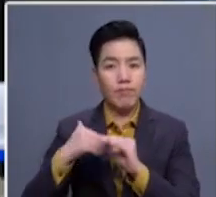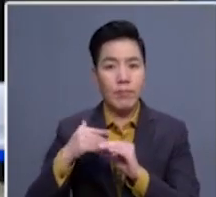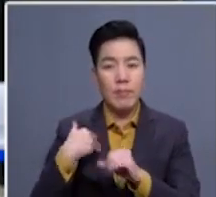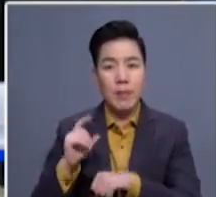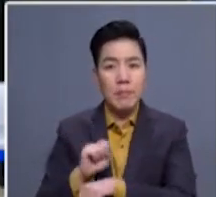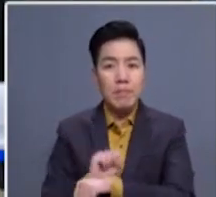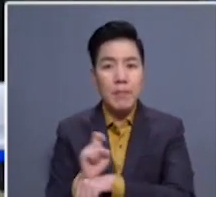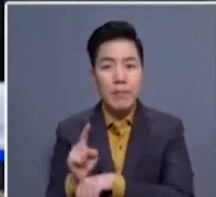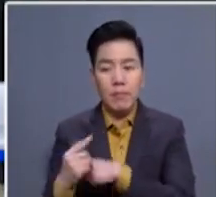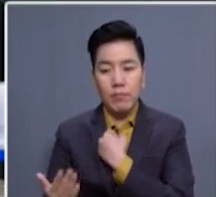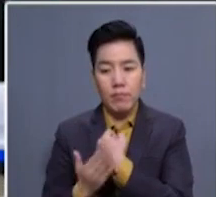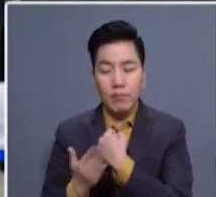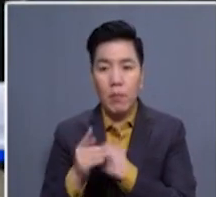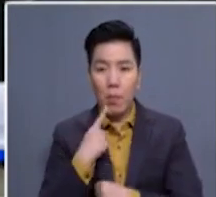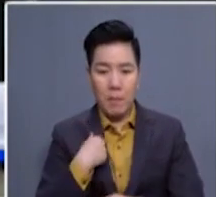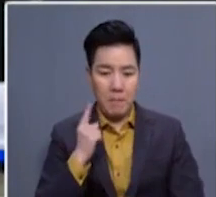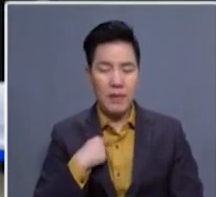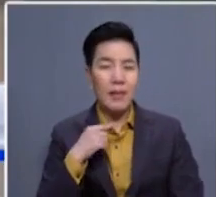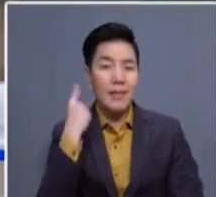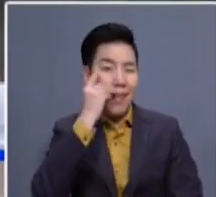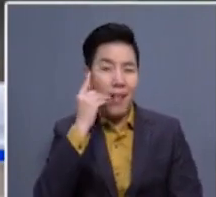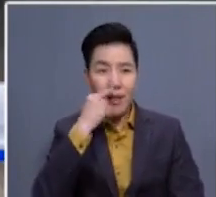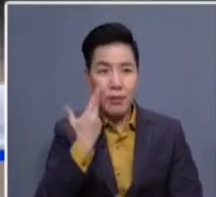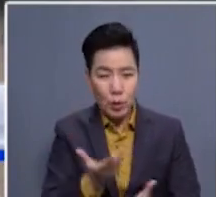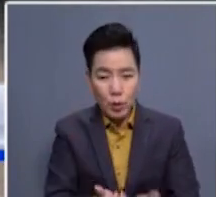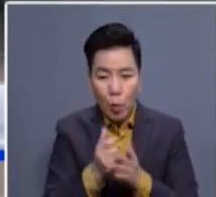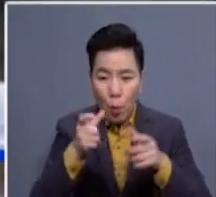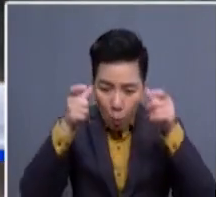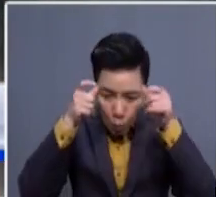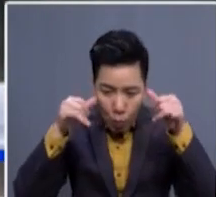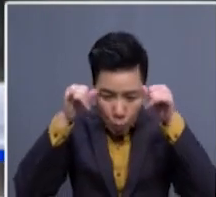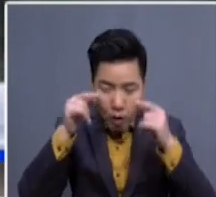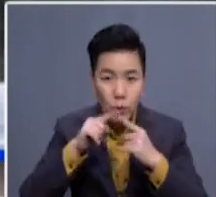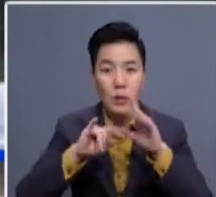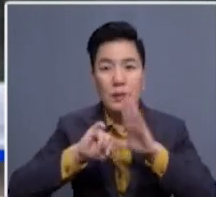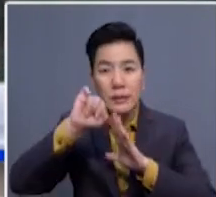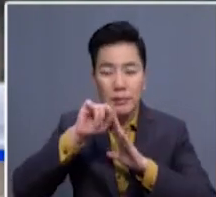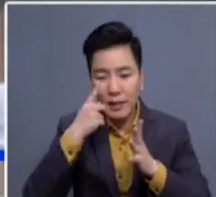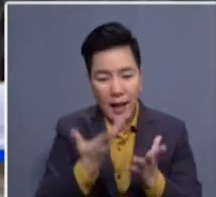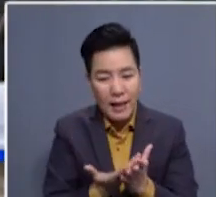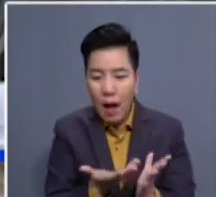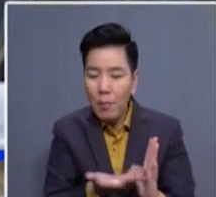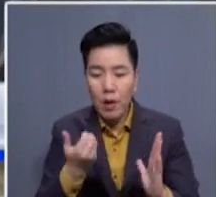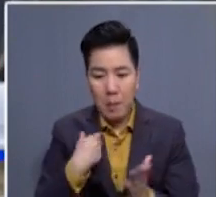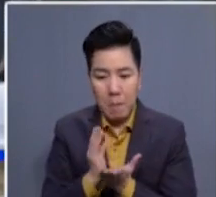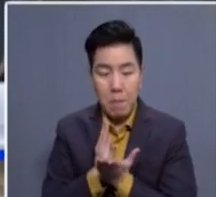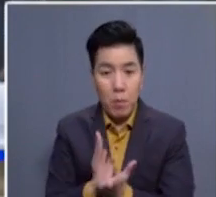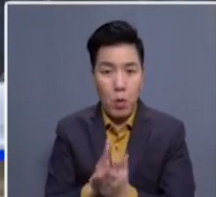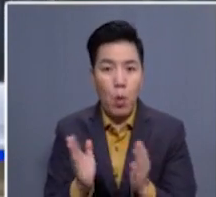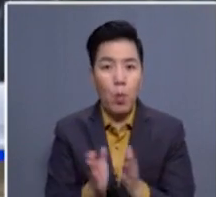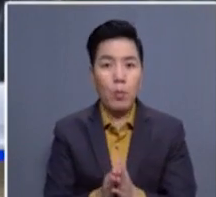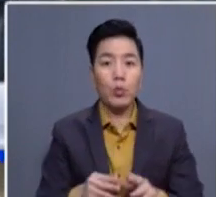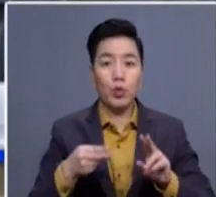อมอันนี้แหละค่ะแอบอ้างว่าเป็นคุณนุกชวนทำบุญไถ่ชีวิตโคกระบือที่จังหวัดเชียงใหม่ต้องการให้เธอเนี่ยบริจาคเงินประ